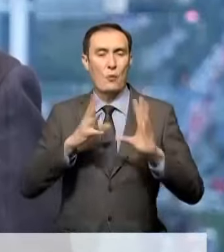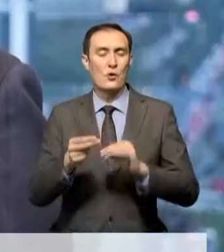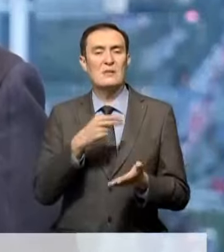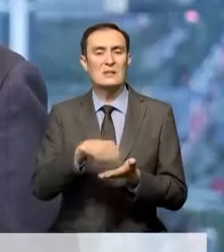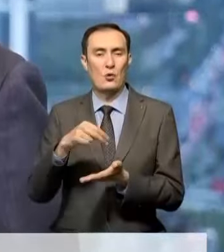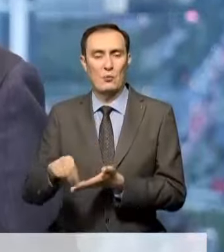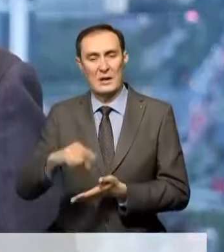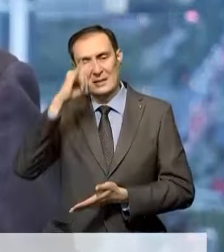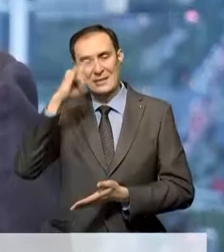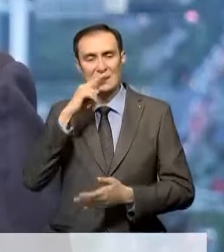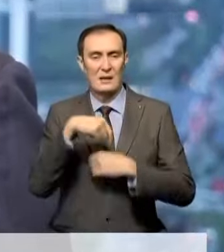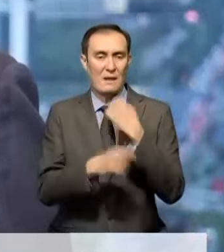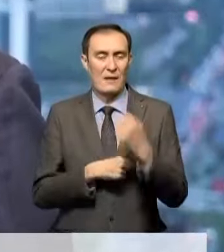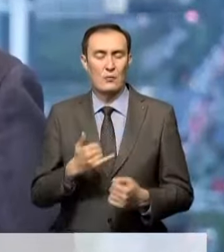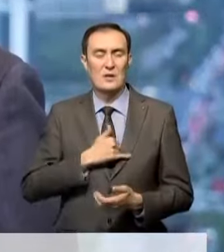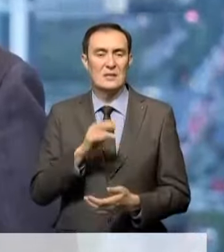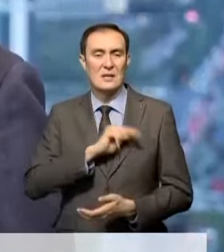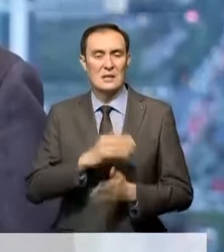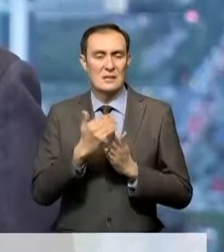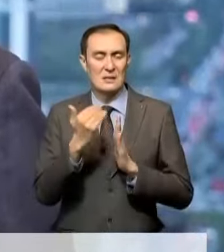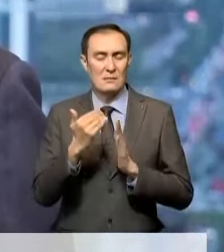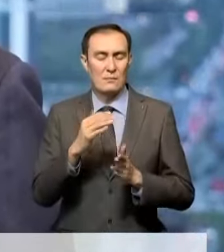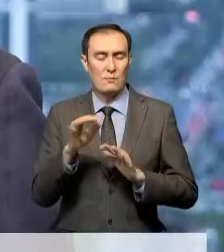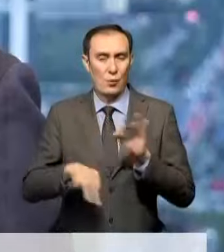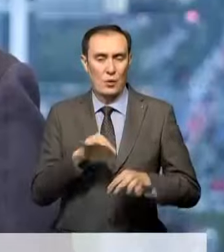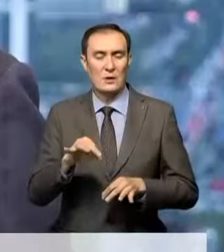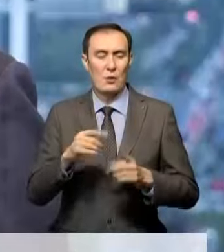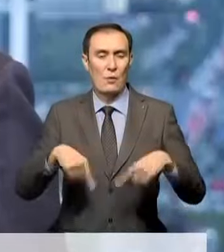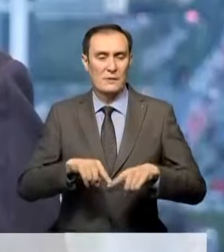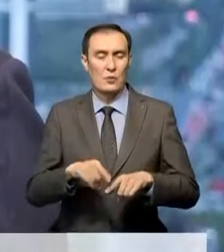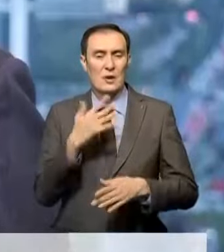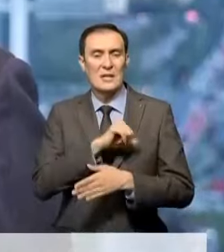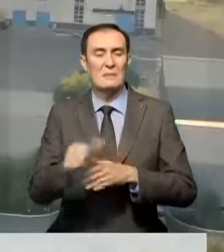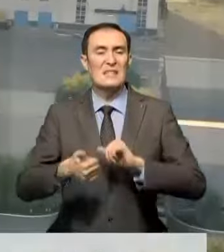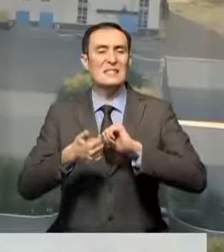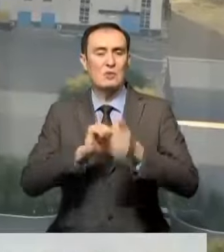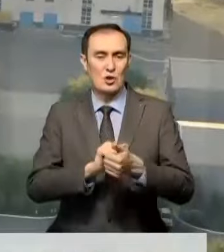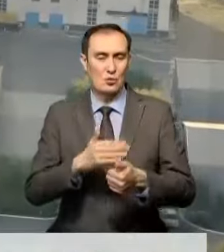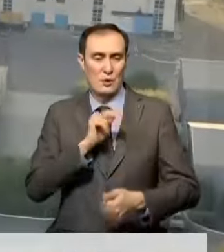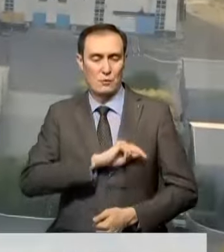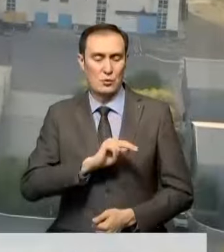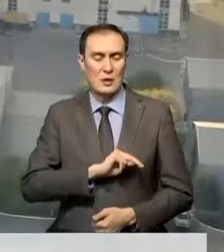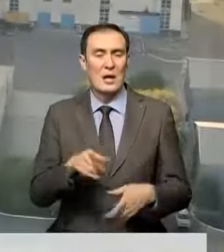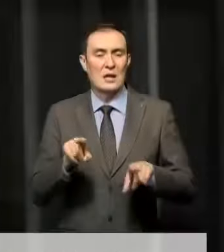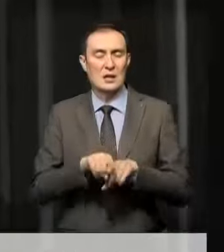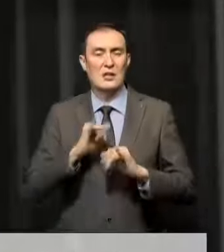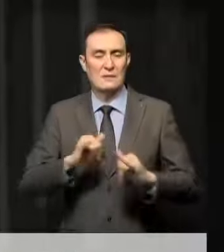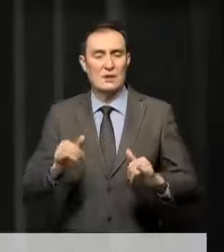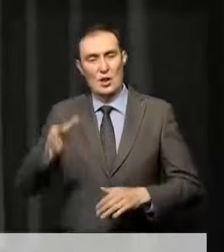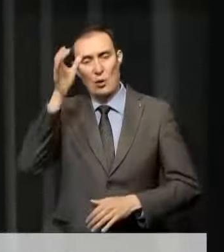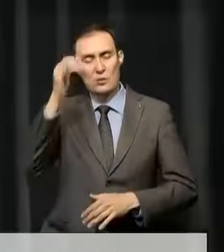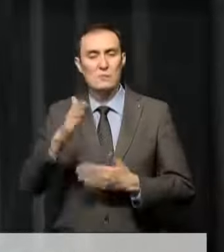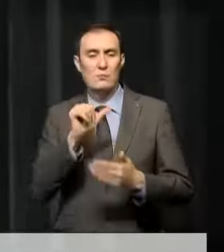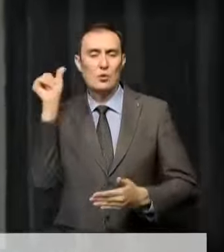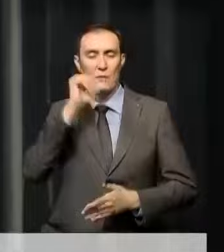закупа отечественных товаров. У нас действует локальный проектный офис по импортозамещению. Параллельно Казатомпром развивает и науку. С